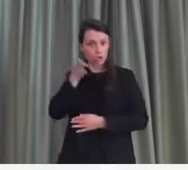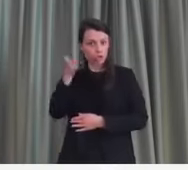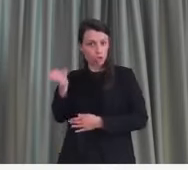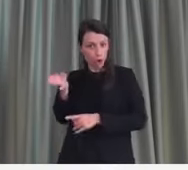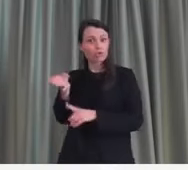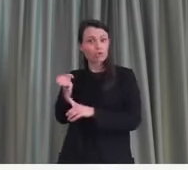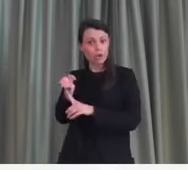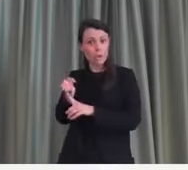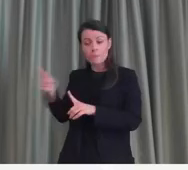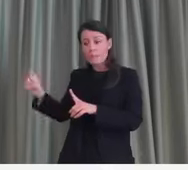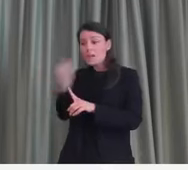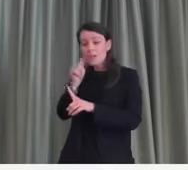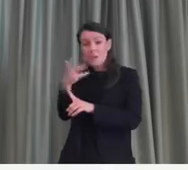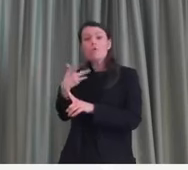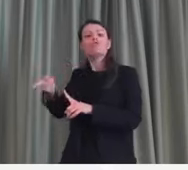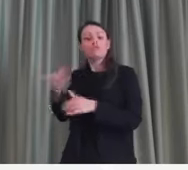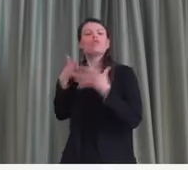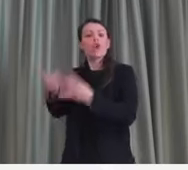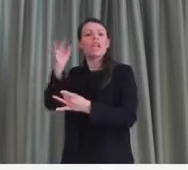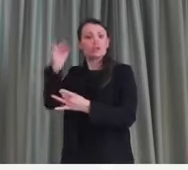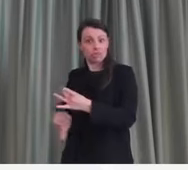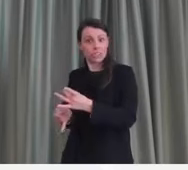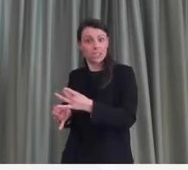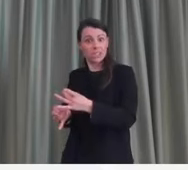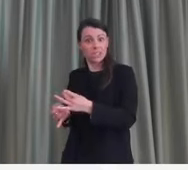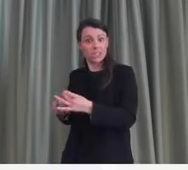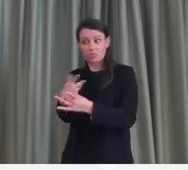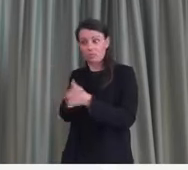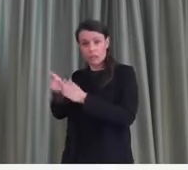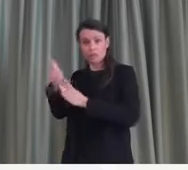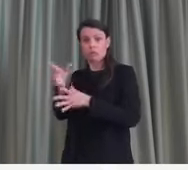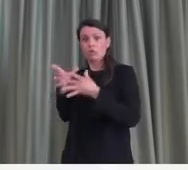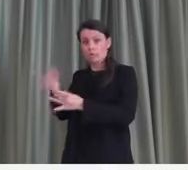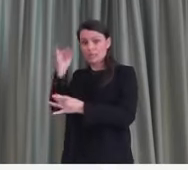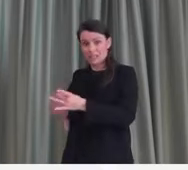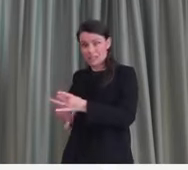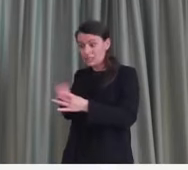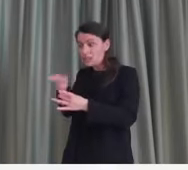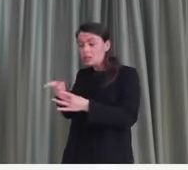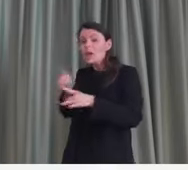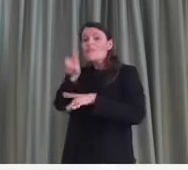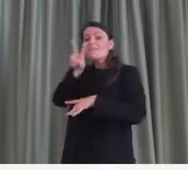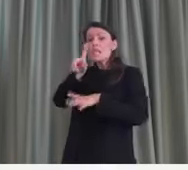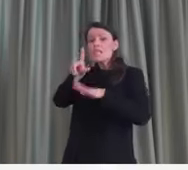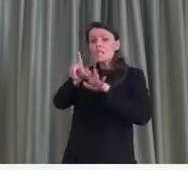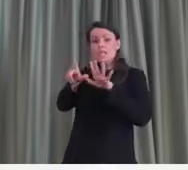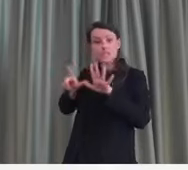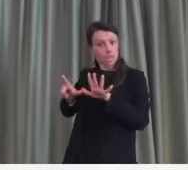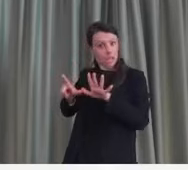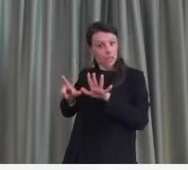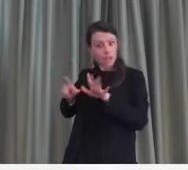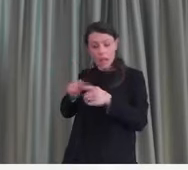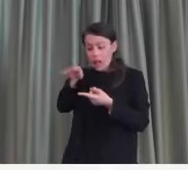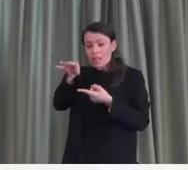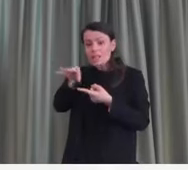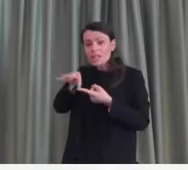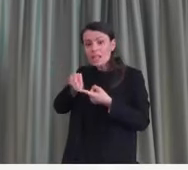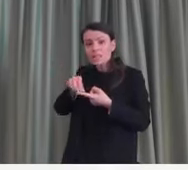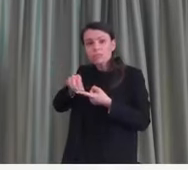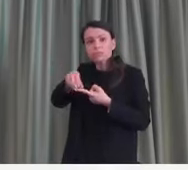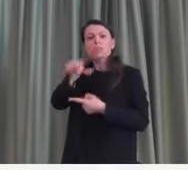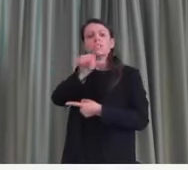tampone positivo a 20 27 di questo è quei testi erano lì ci hanno dato un esito negativo